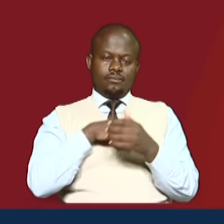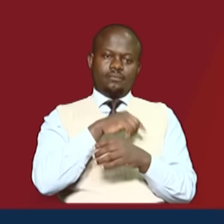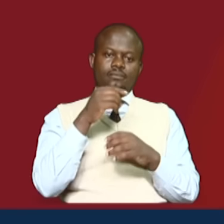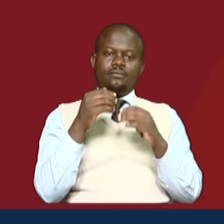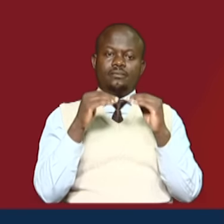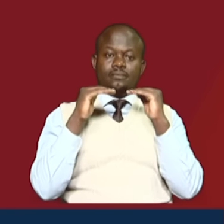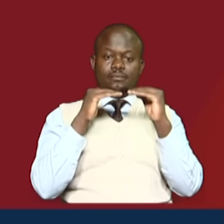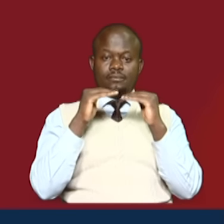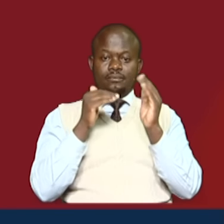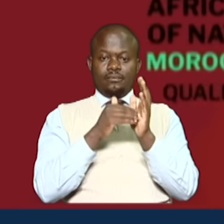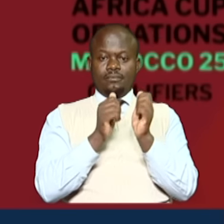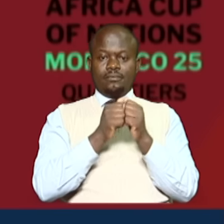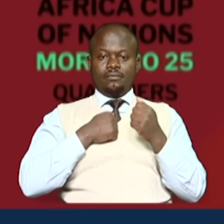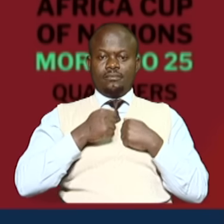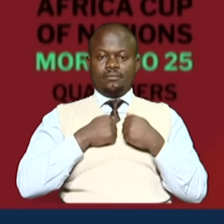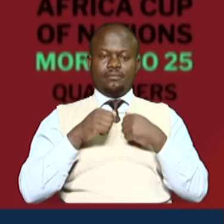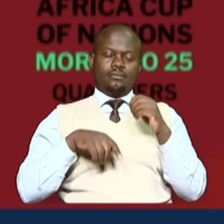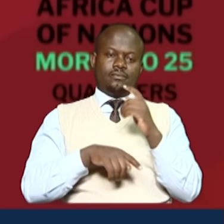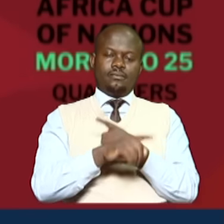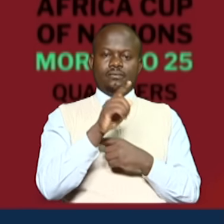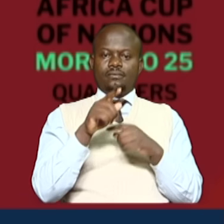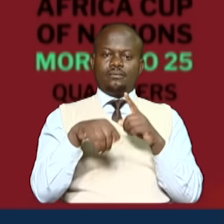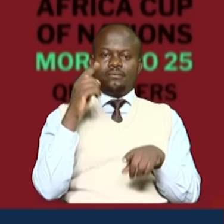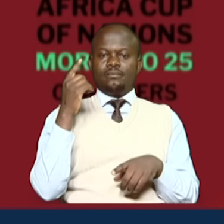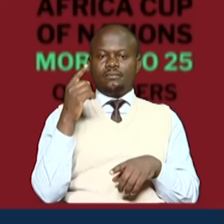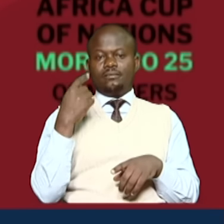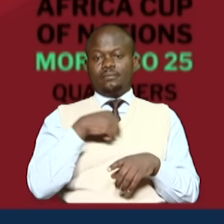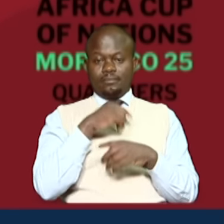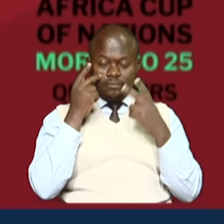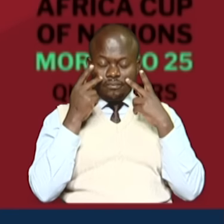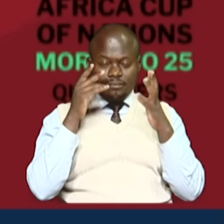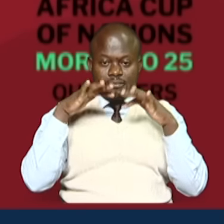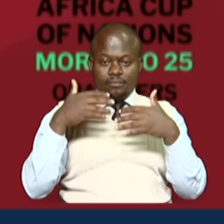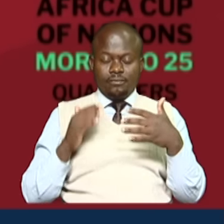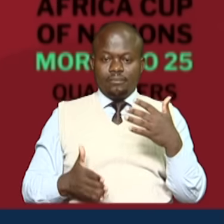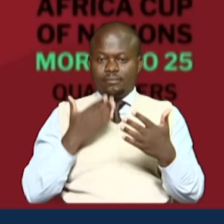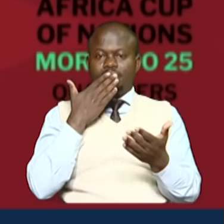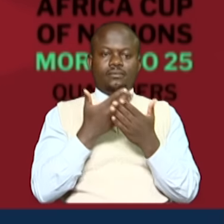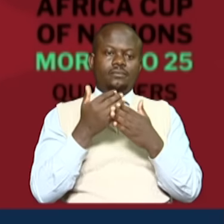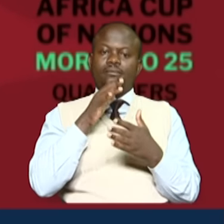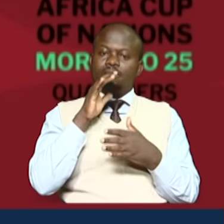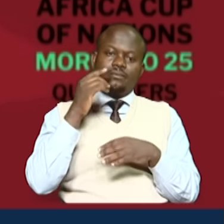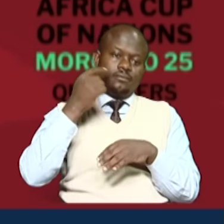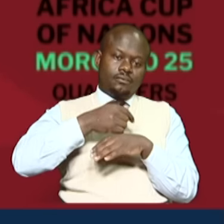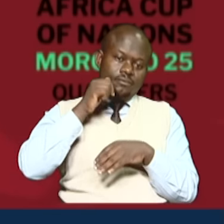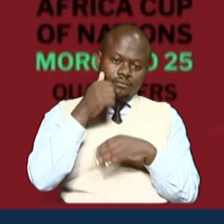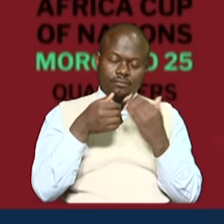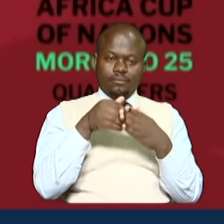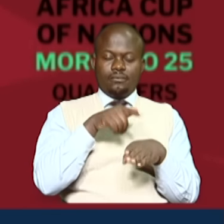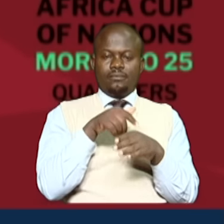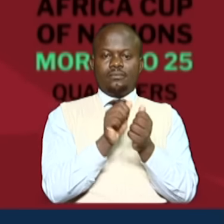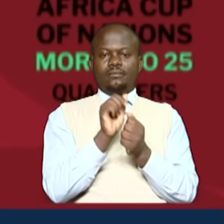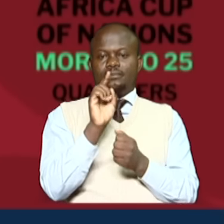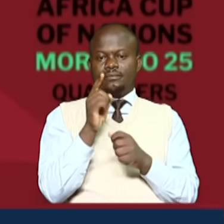inganyije, ndetse n'u Rwanda rukaba rwatsinze. Reka turebe ko bazitwara neza. Ni umukino utegerejwe ku munsi w'ejo ku isaha